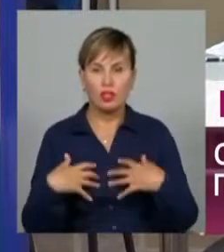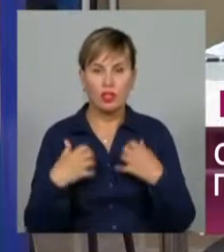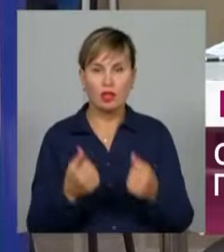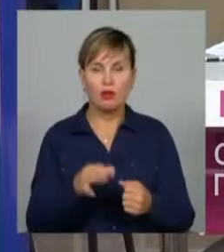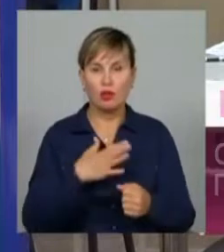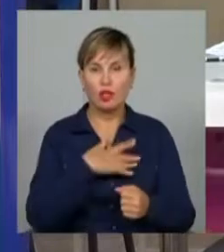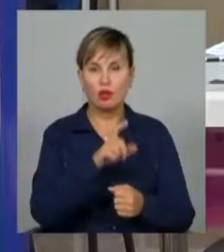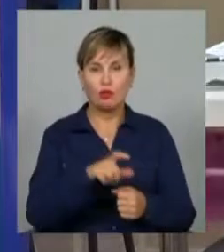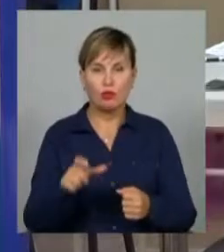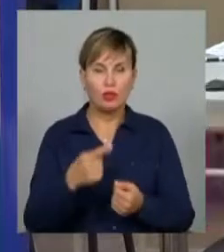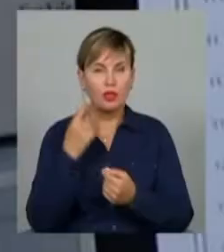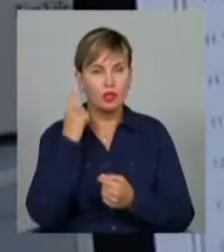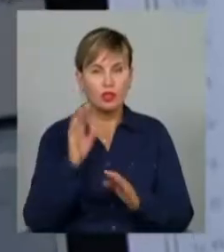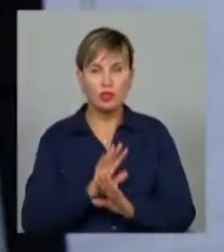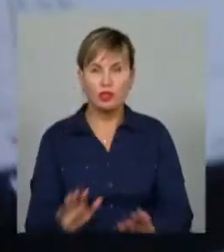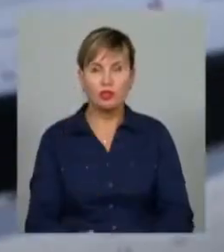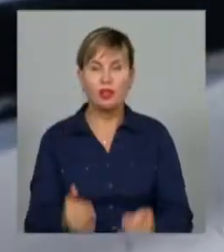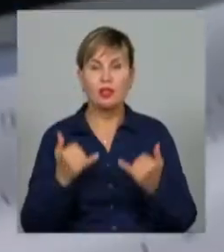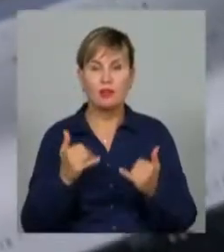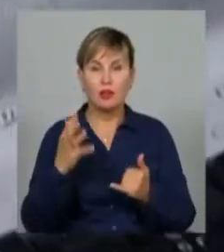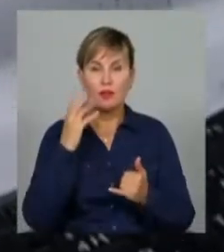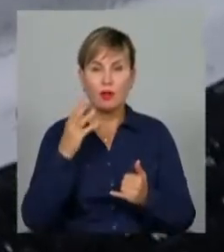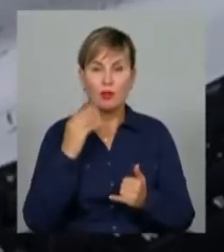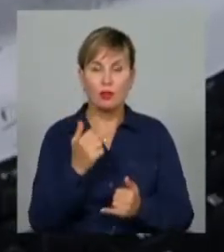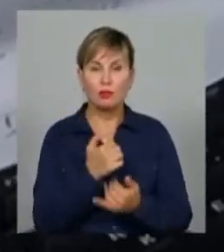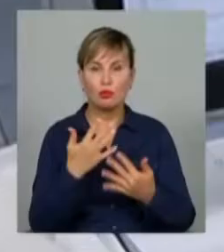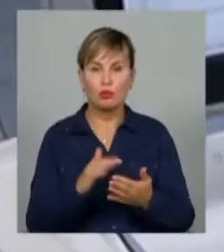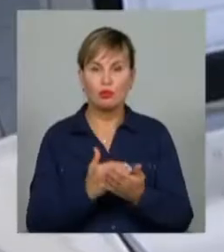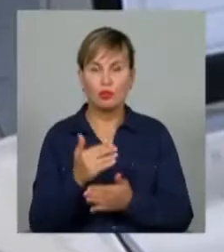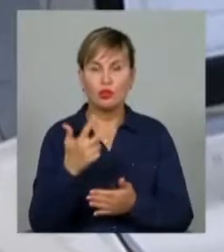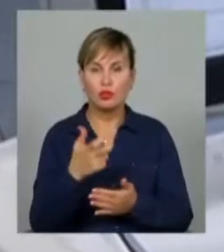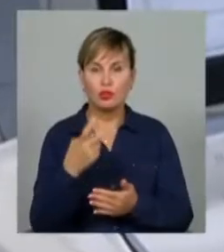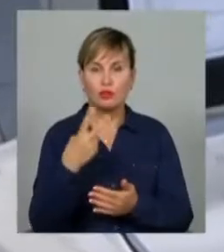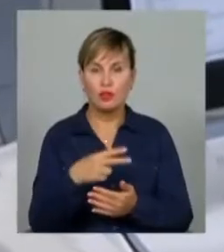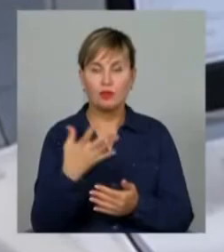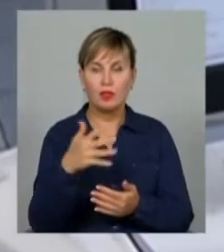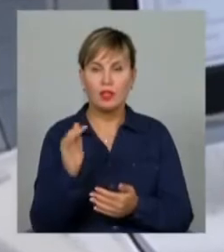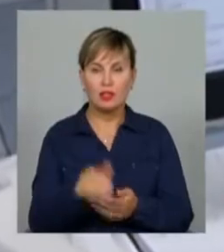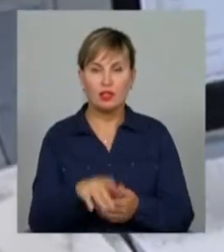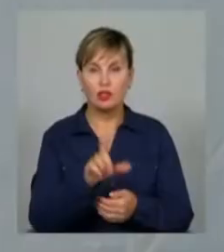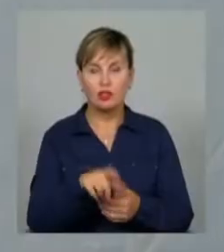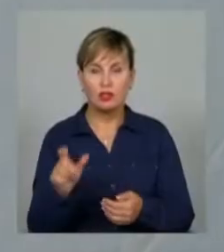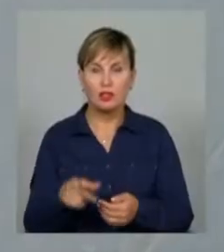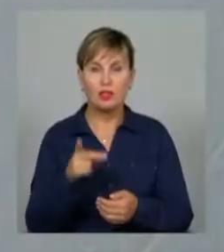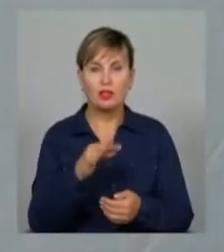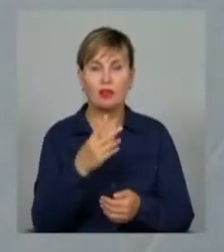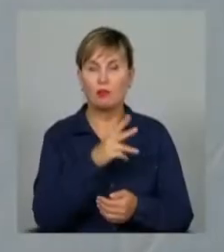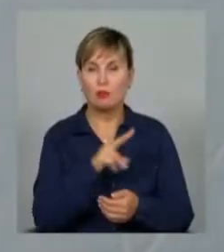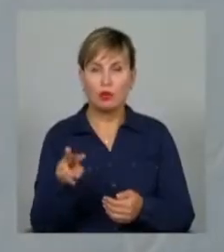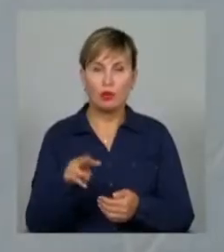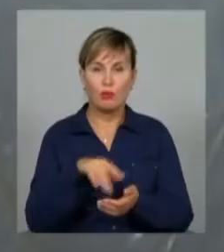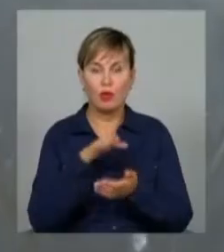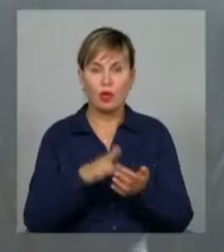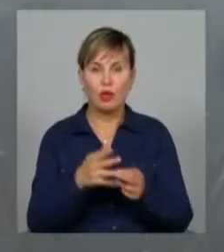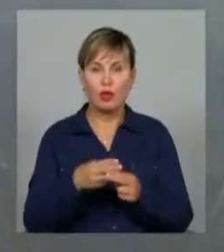наших пациентов не поступало. На сегодня в Алматы привиты уже свыше 325 тысяч человек. Для двухмиллионного мегаполиса